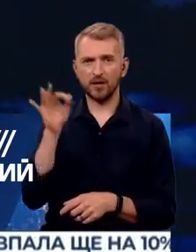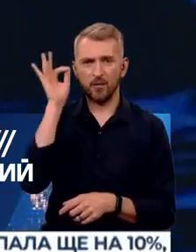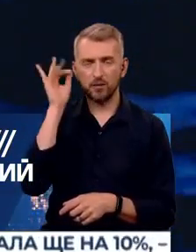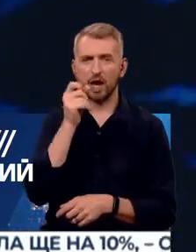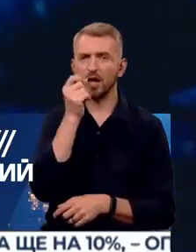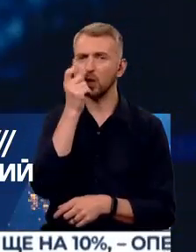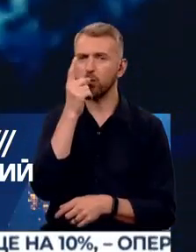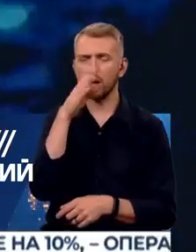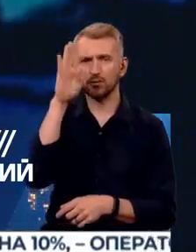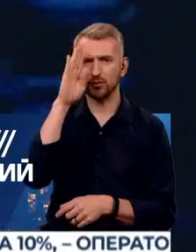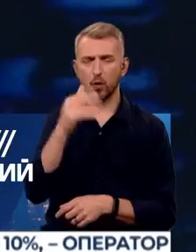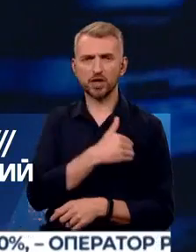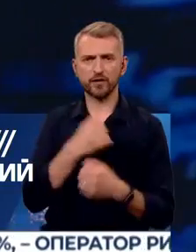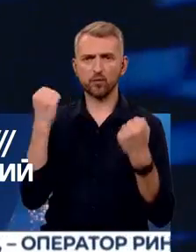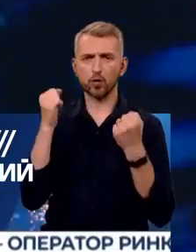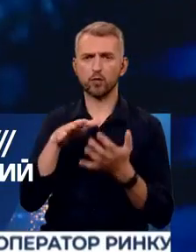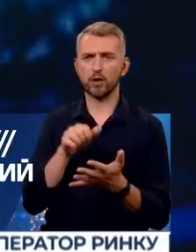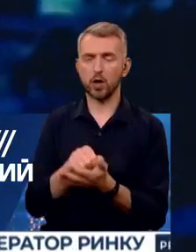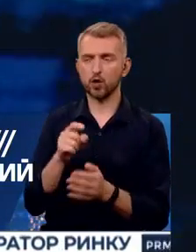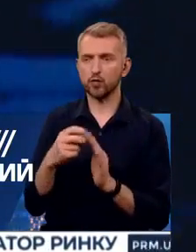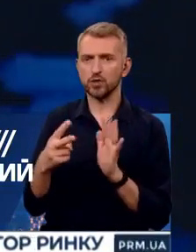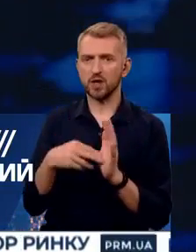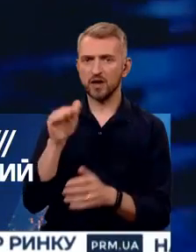гідропарку якийсь там хотів спортом позайматися? Йому